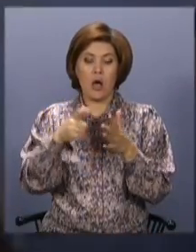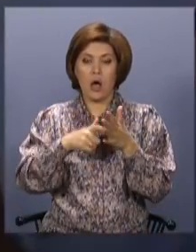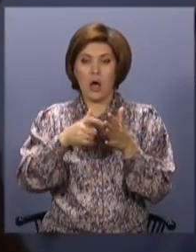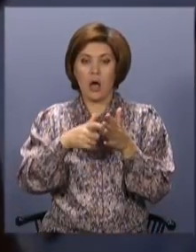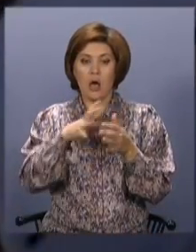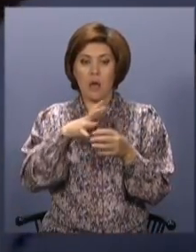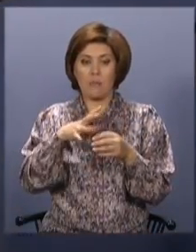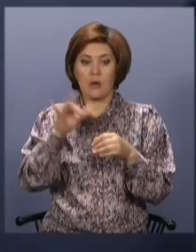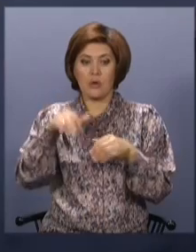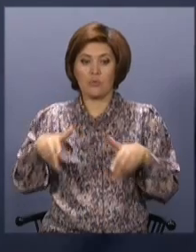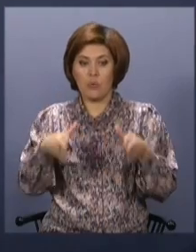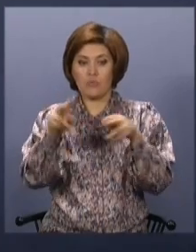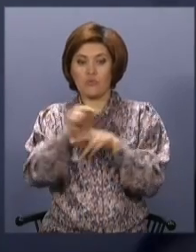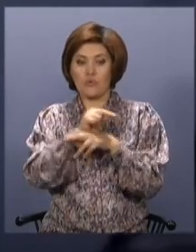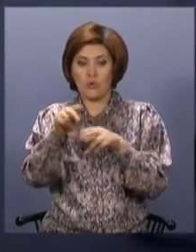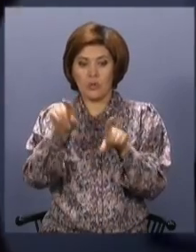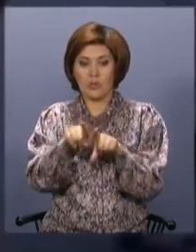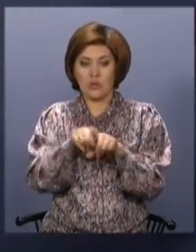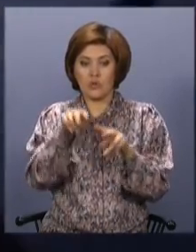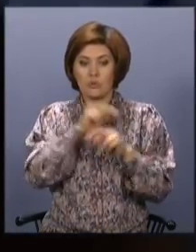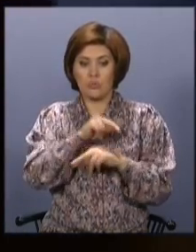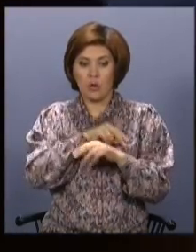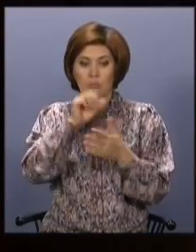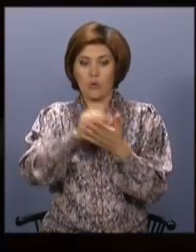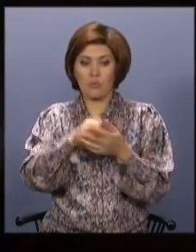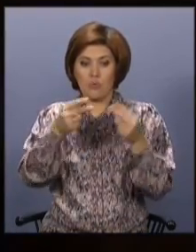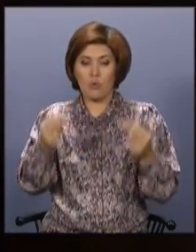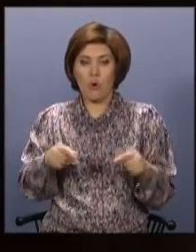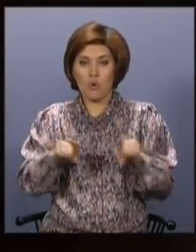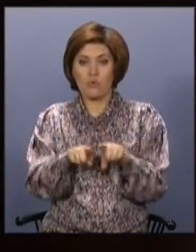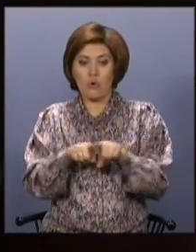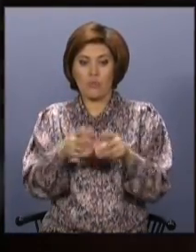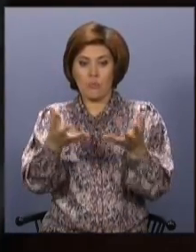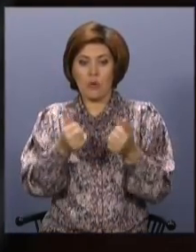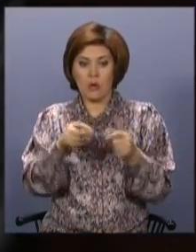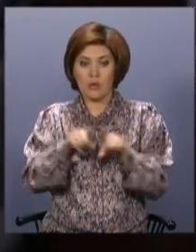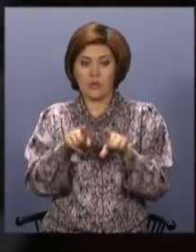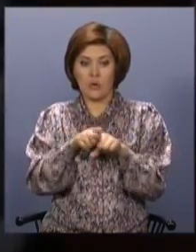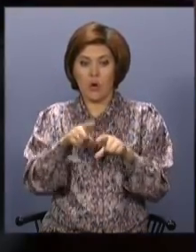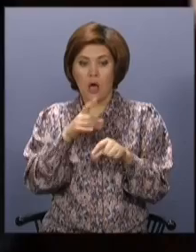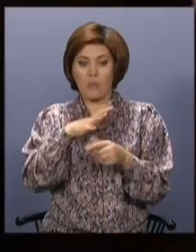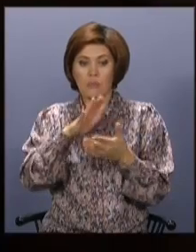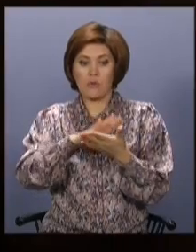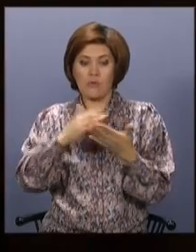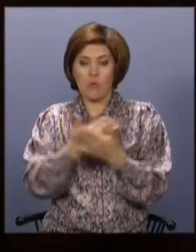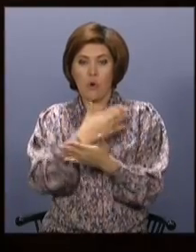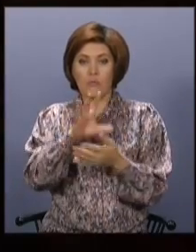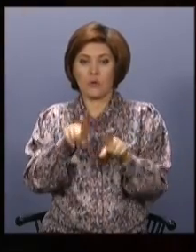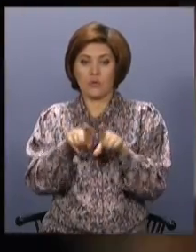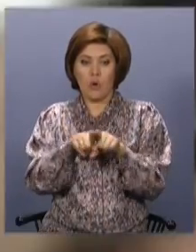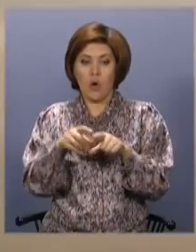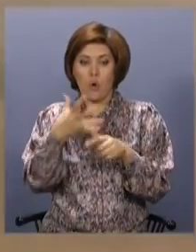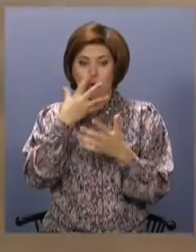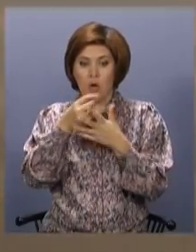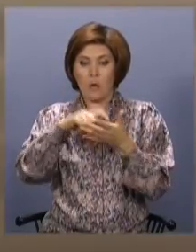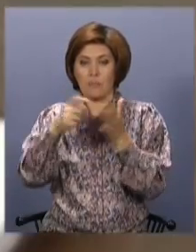Павлодар автожолының жөнделгенін жұмыстары құжатына қол қойған үшін алған. Мөрленген су жана банкноттар басшының өз